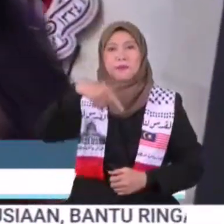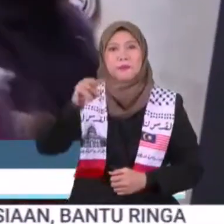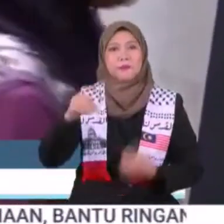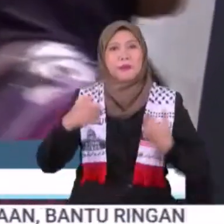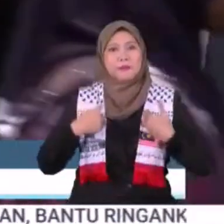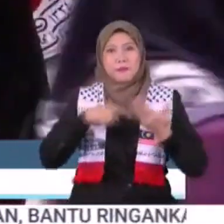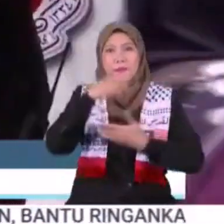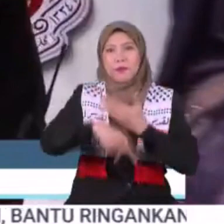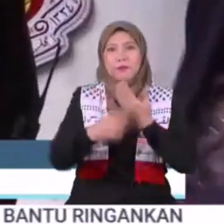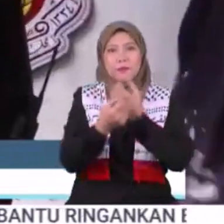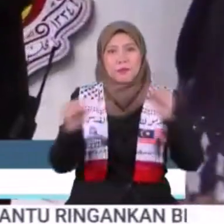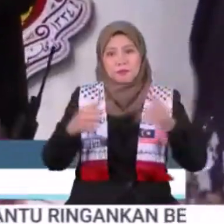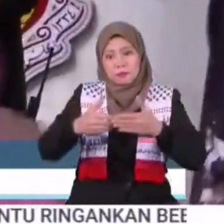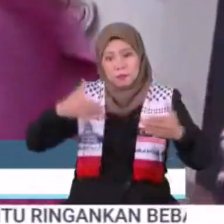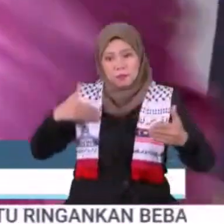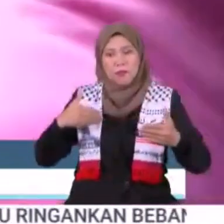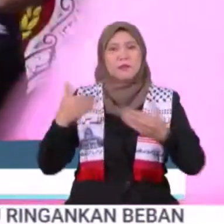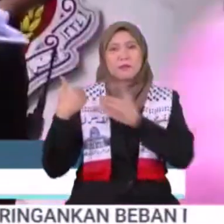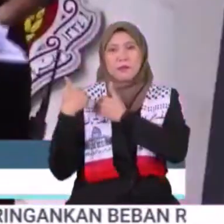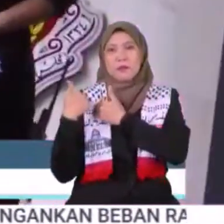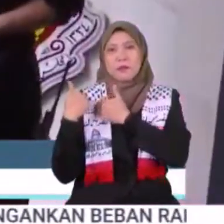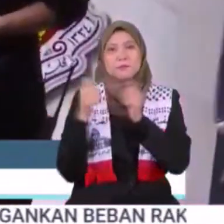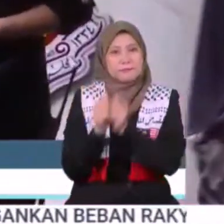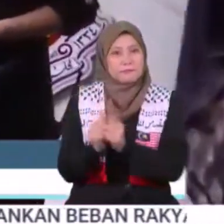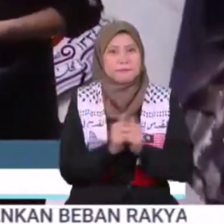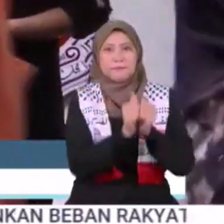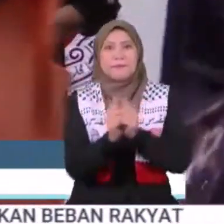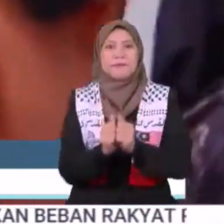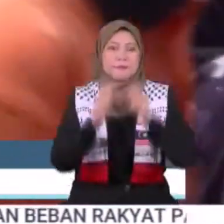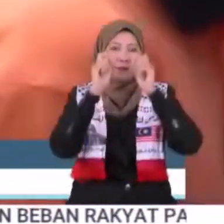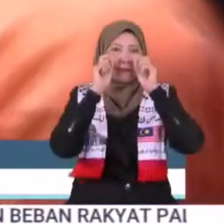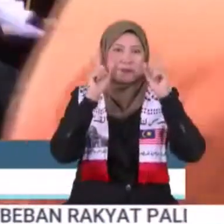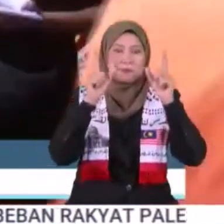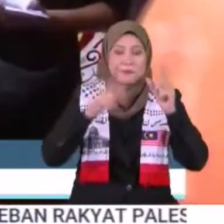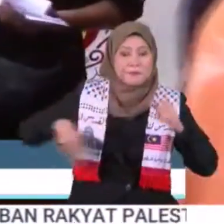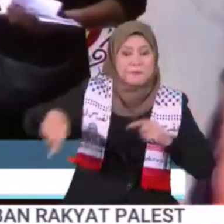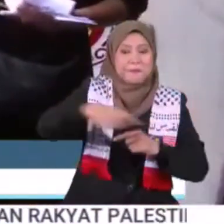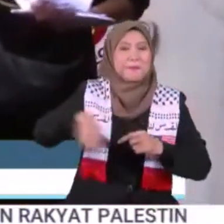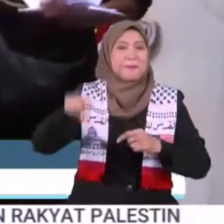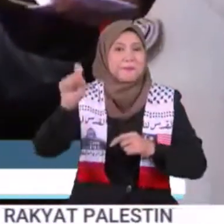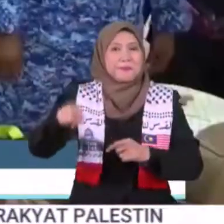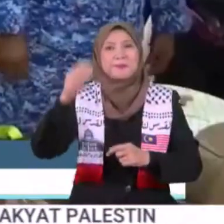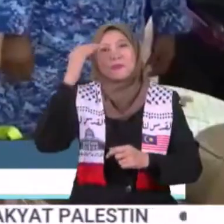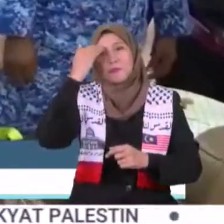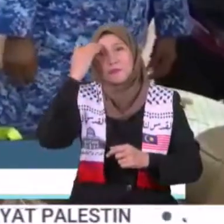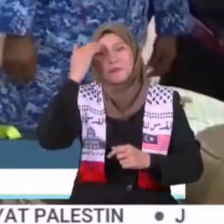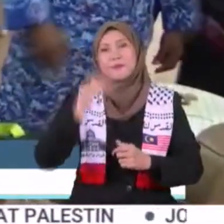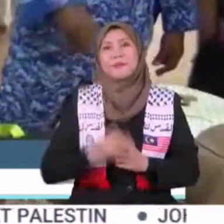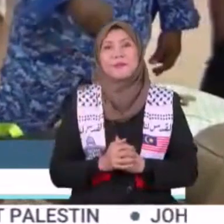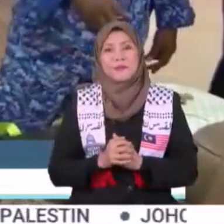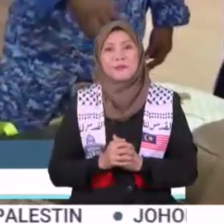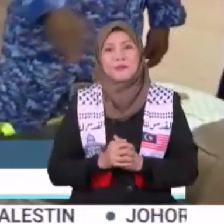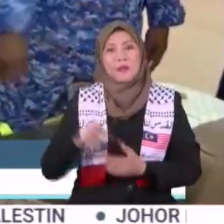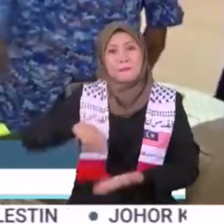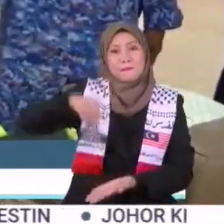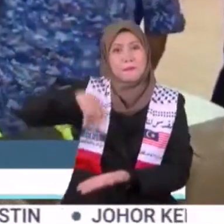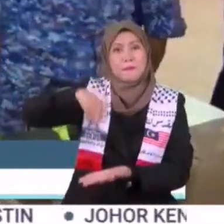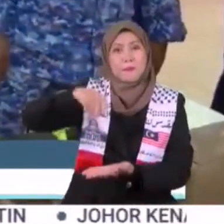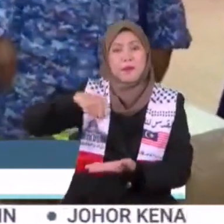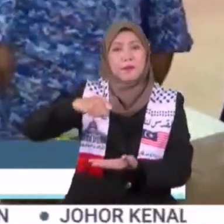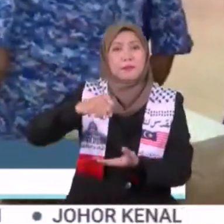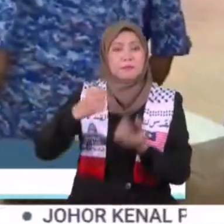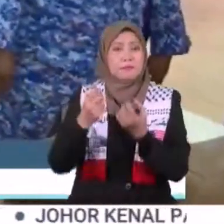program kesiapsiagaan bencana tanggungjawab bersama bagi memberi kesedaran kepada masyarakat. Penggunaan bed ready to